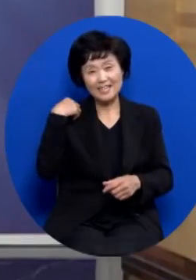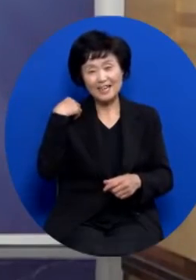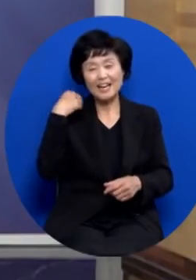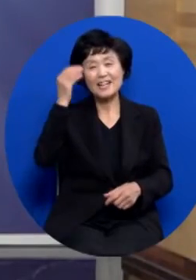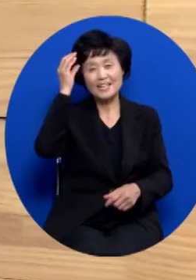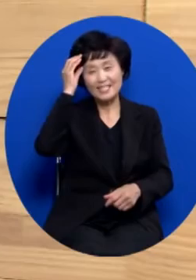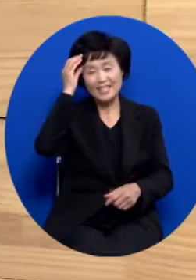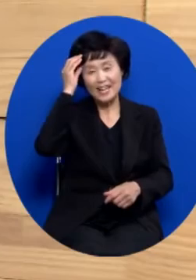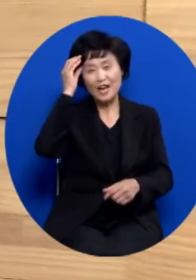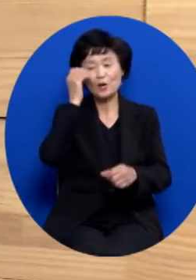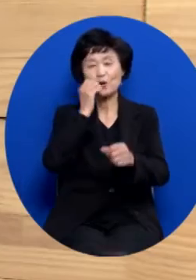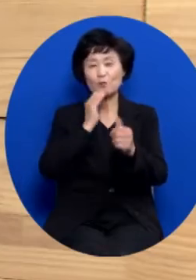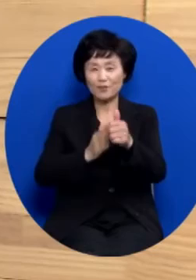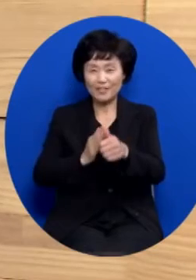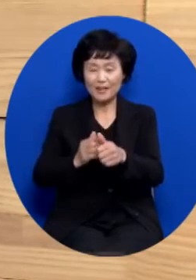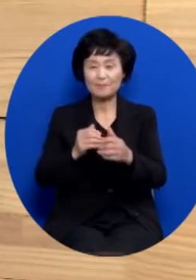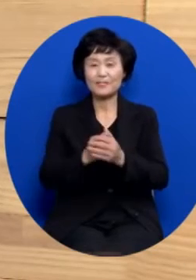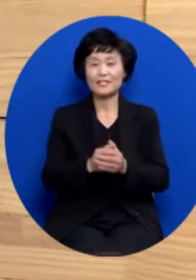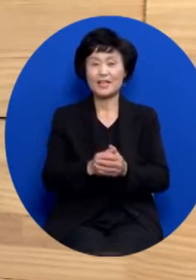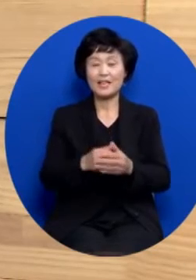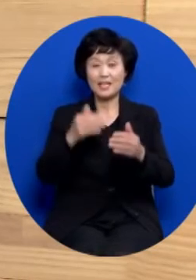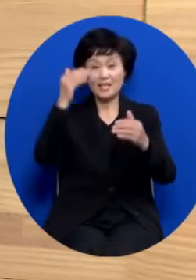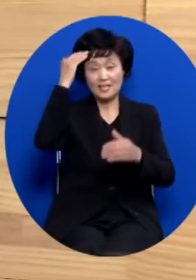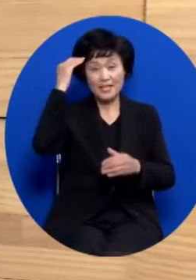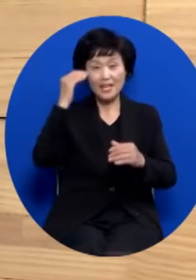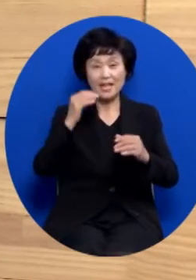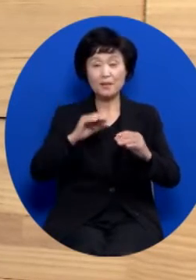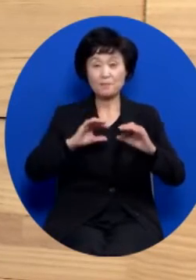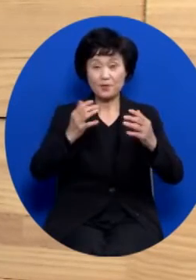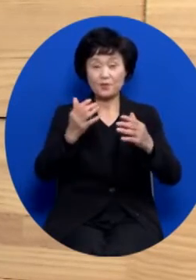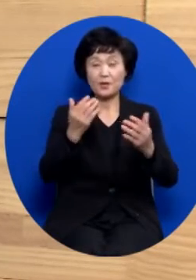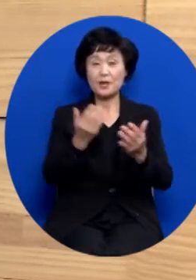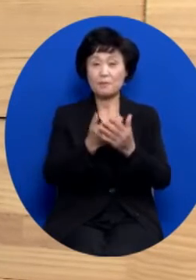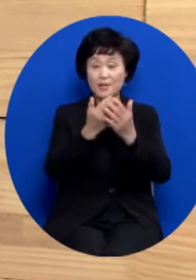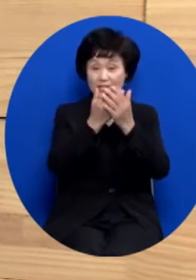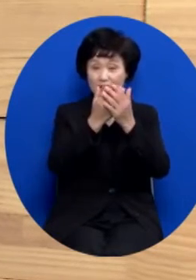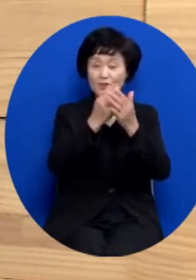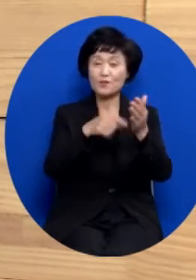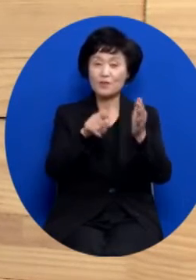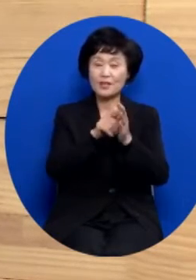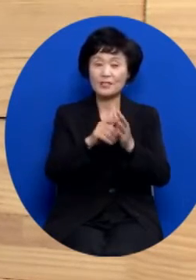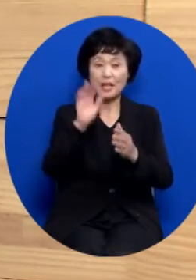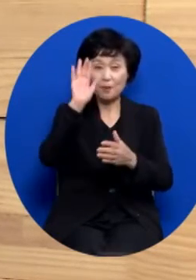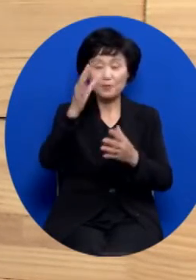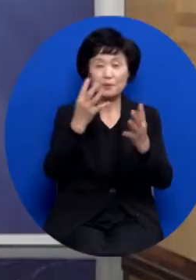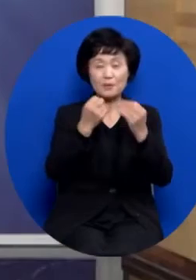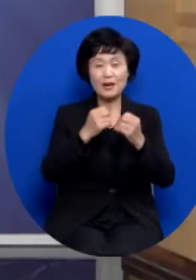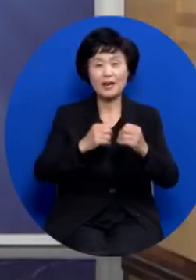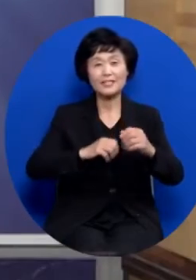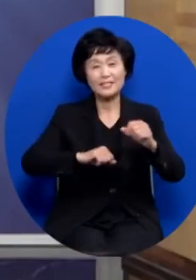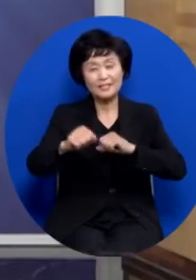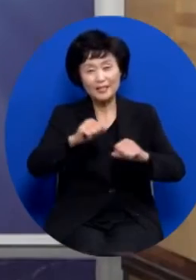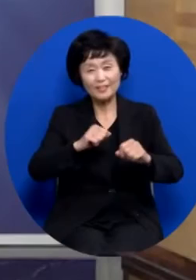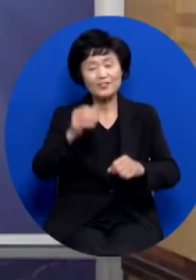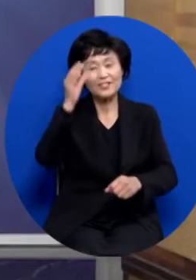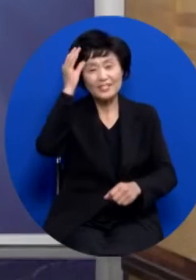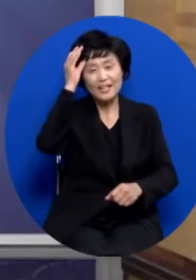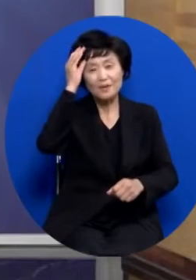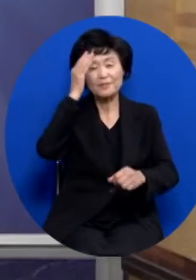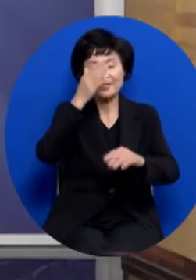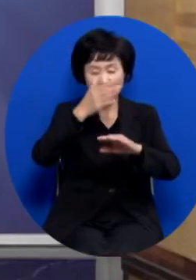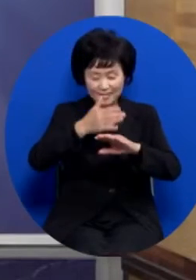잘 들었습니다. 대한민국의 번영과 발전을 위해서 앞으로 많은 활동 있으시길 기대하겠습니다. 감사합니다. 네,